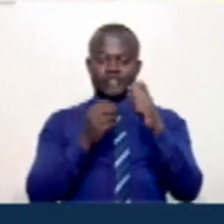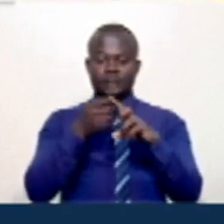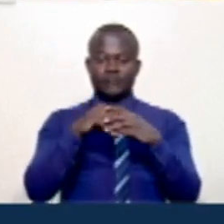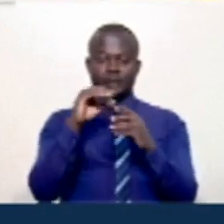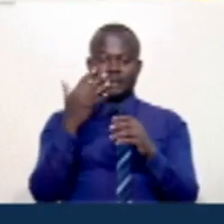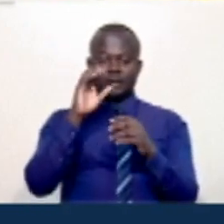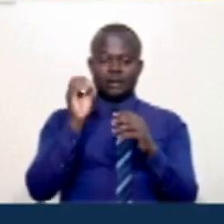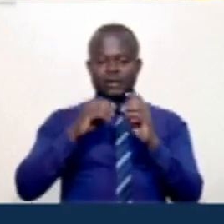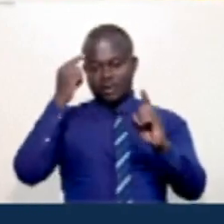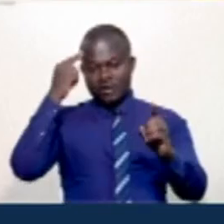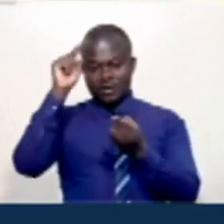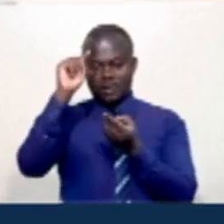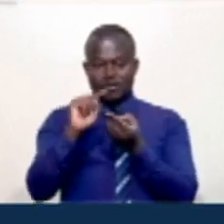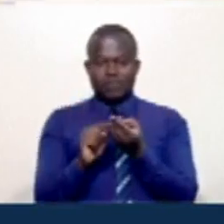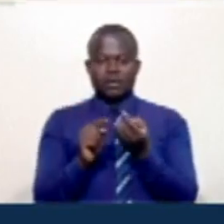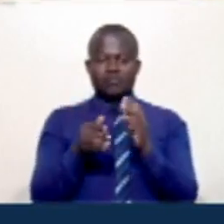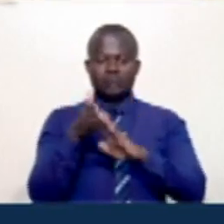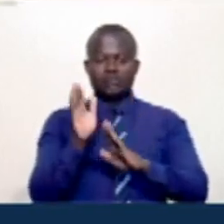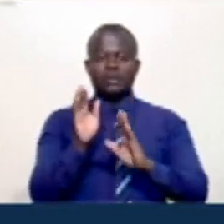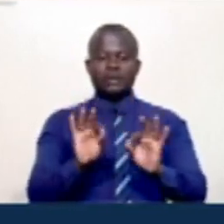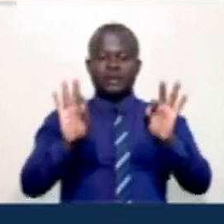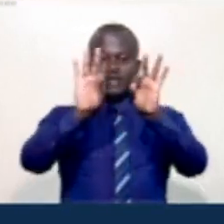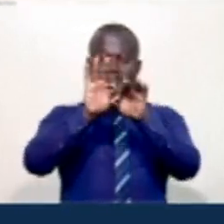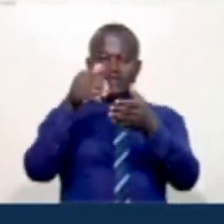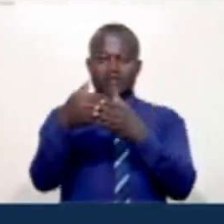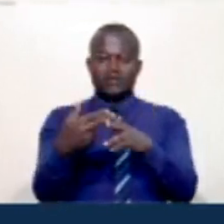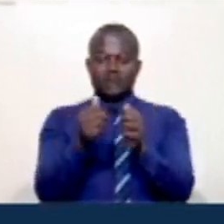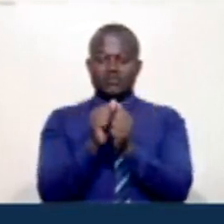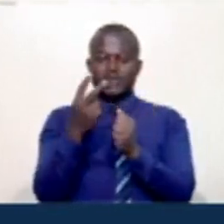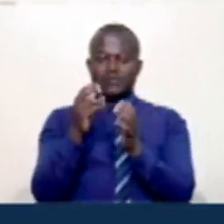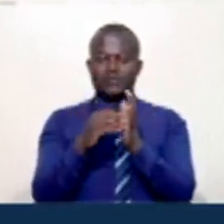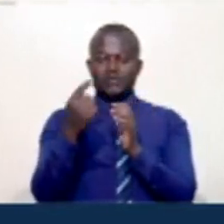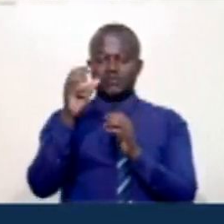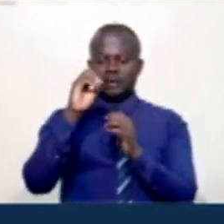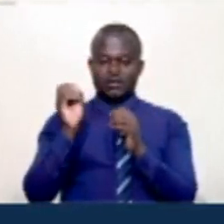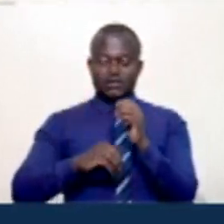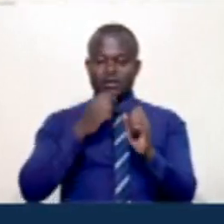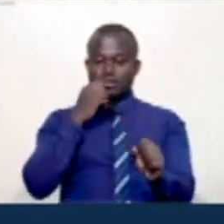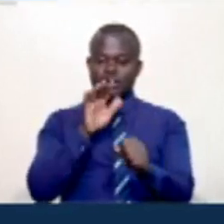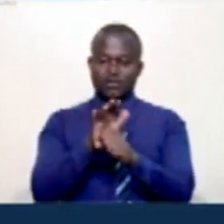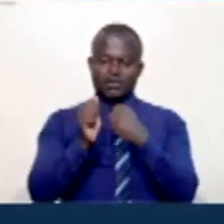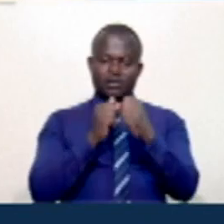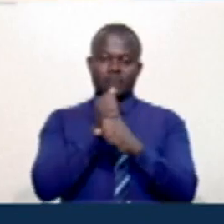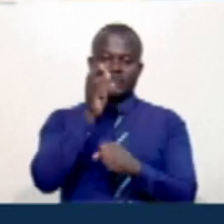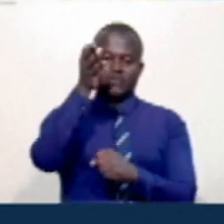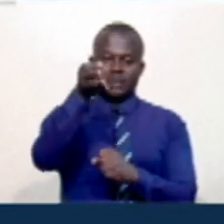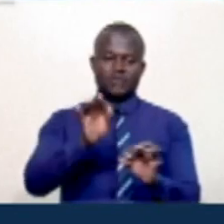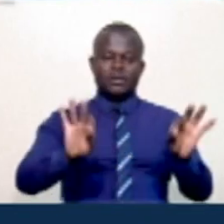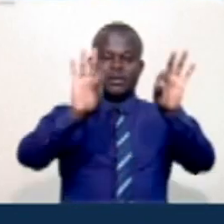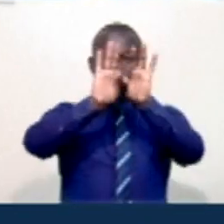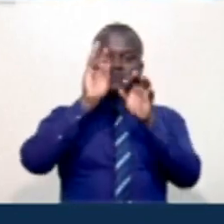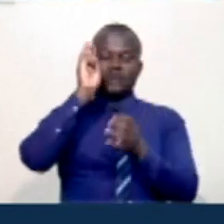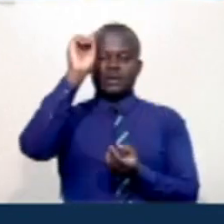bigamije kugabanya umuvuduko w'izamuka ry'ibiciro rigeze kuri 12 n'igice kimwe ku jana inizeza ko mwaka utaha ibi biciro